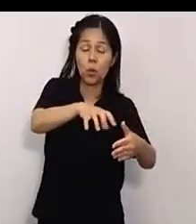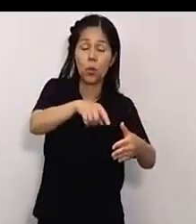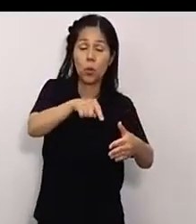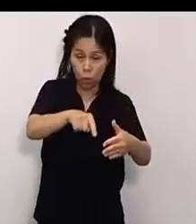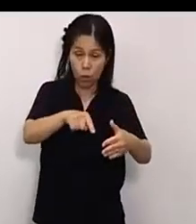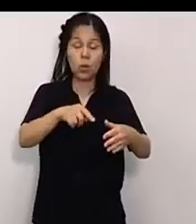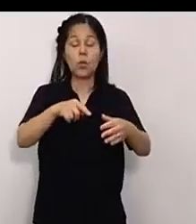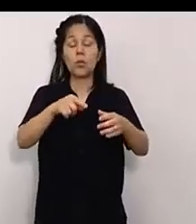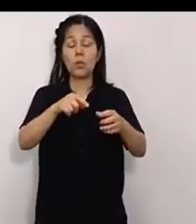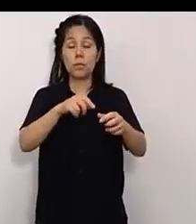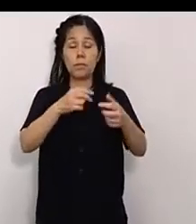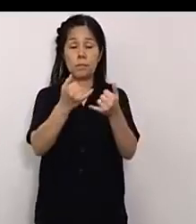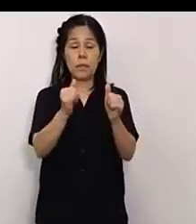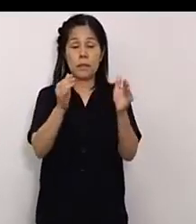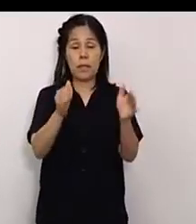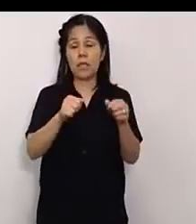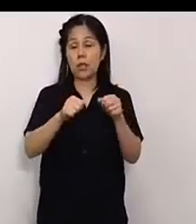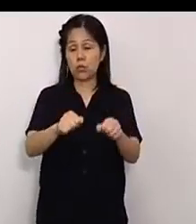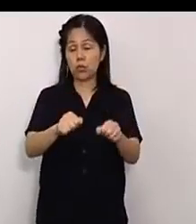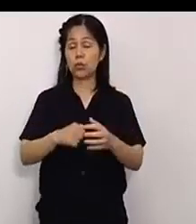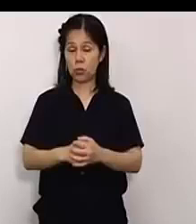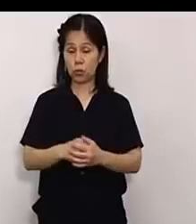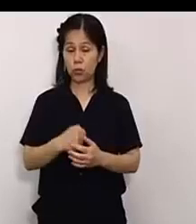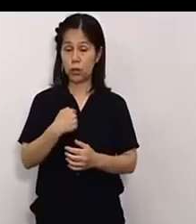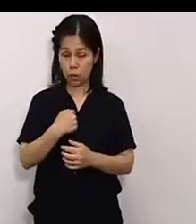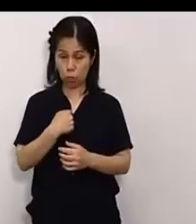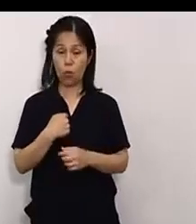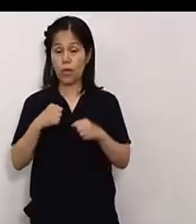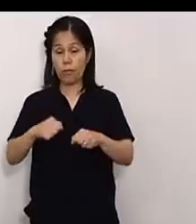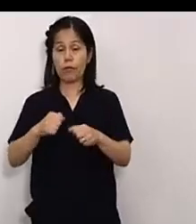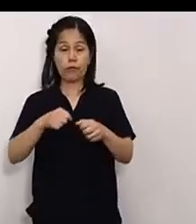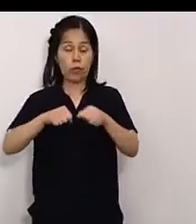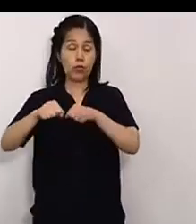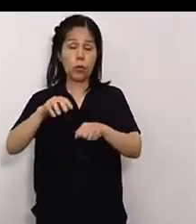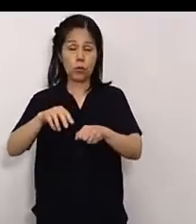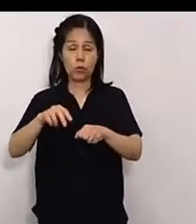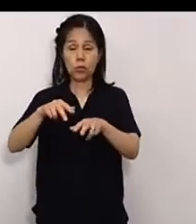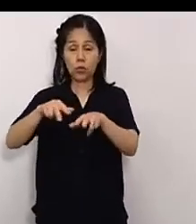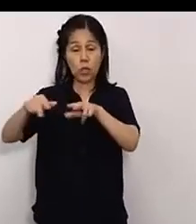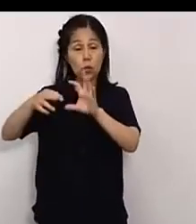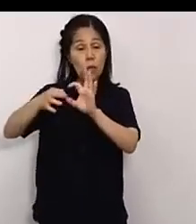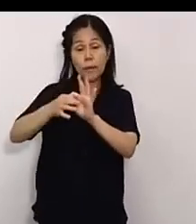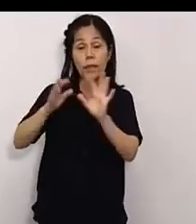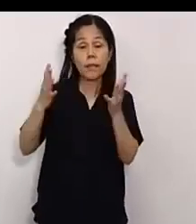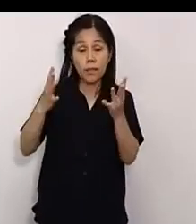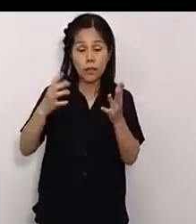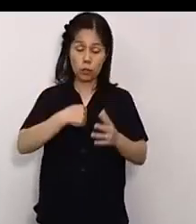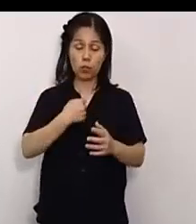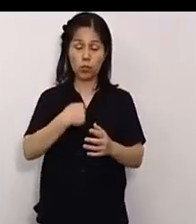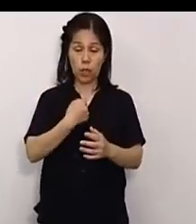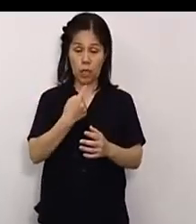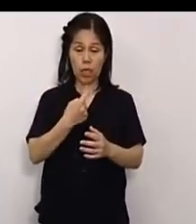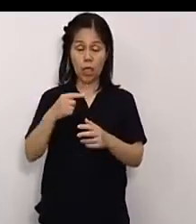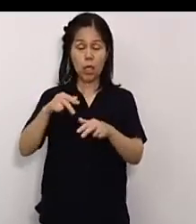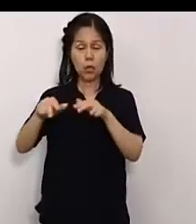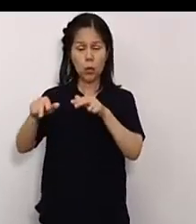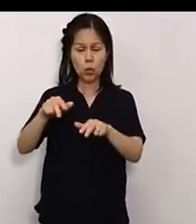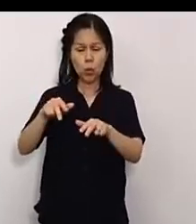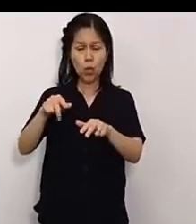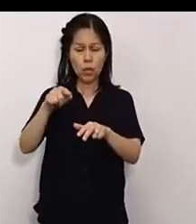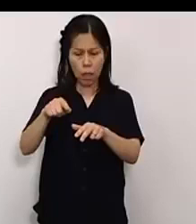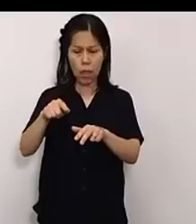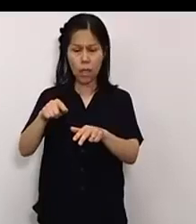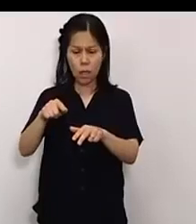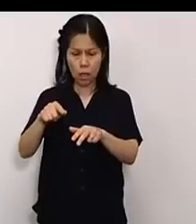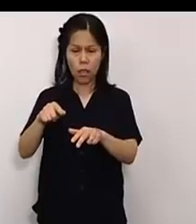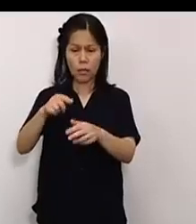あ反貧困ネットワークの活動をやってるんですけど、これは別に行政と連携しているわけじゃないけど、行政で救われない人が